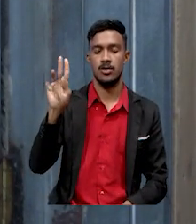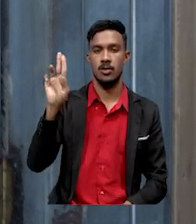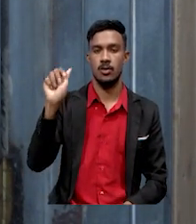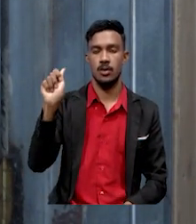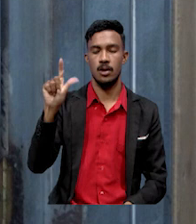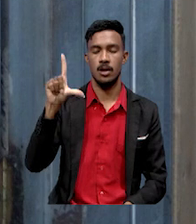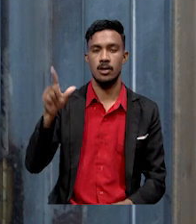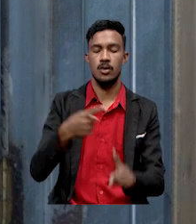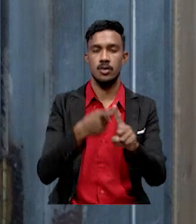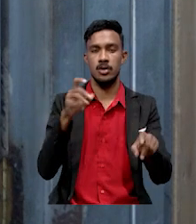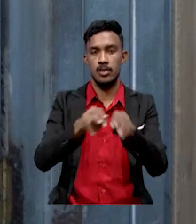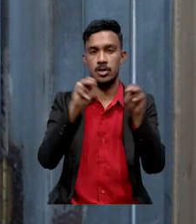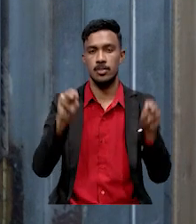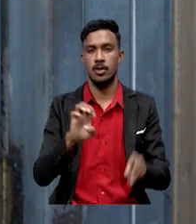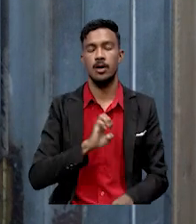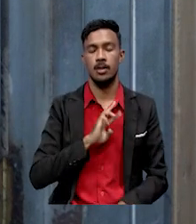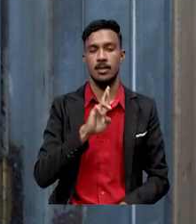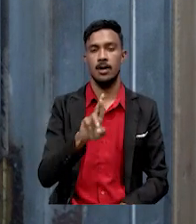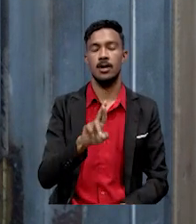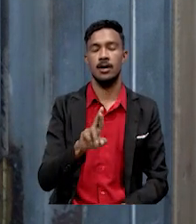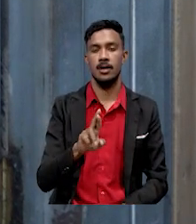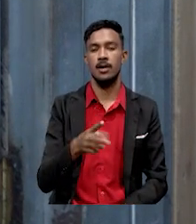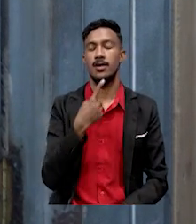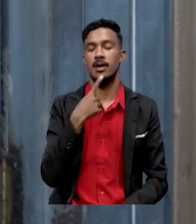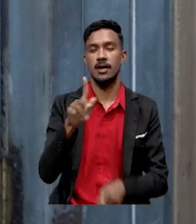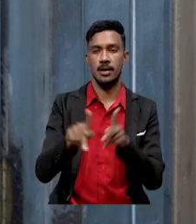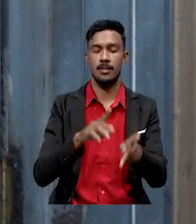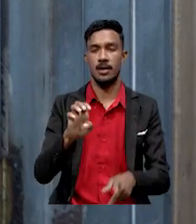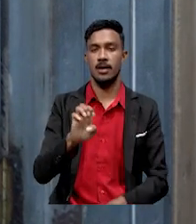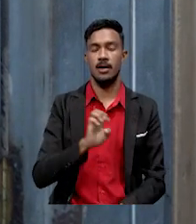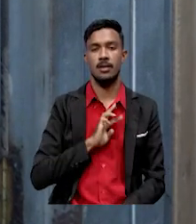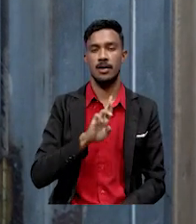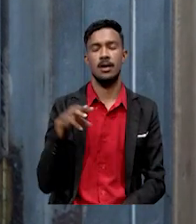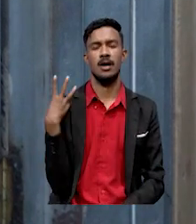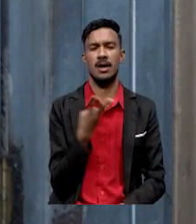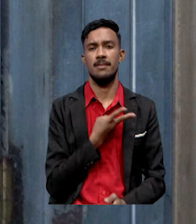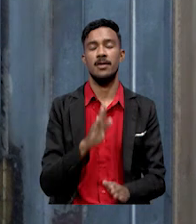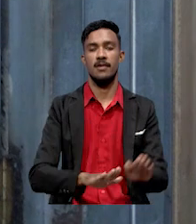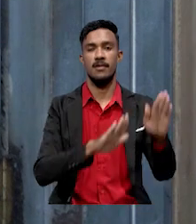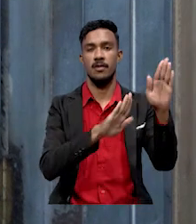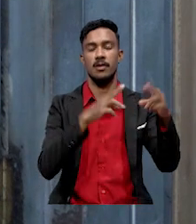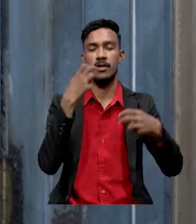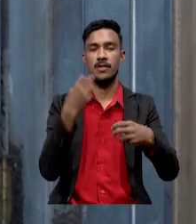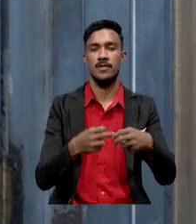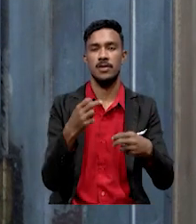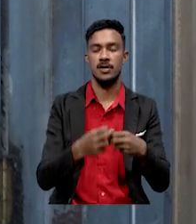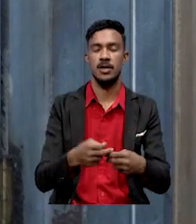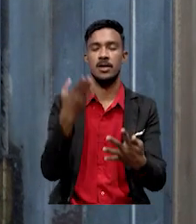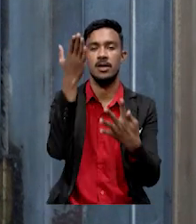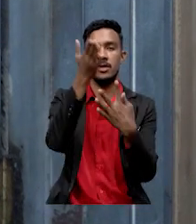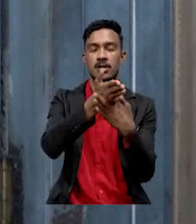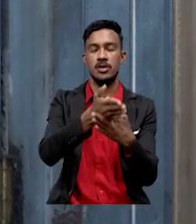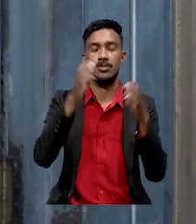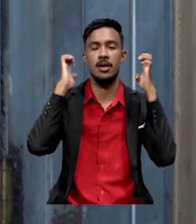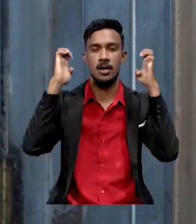Hermeira, mai be hanesan hau atete, mai dia Hermeira, mas ami foholos, difícil acesso ba